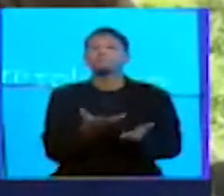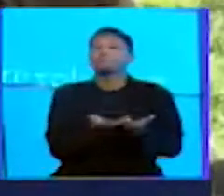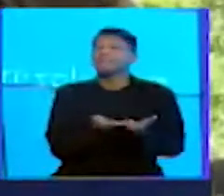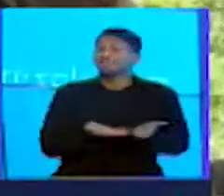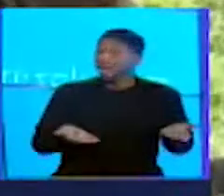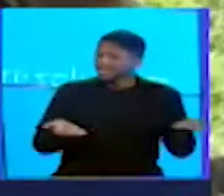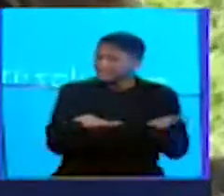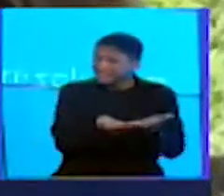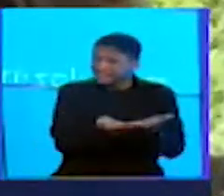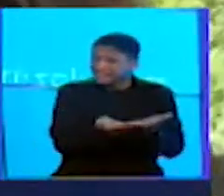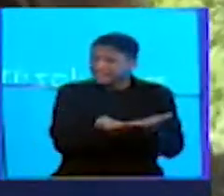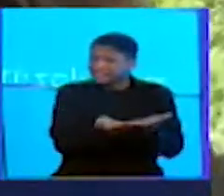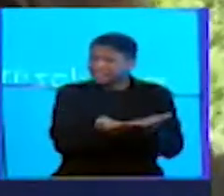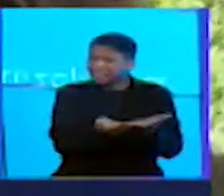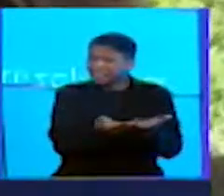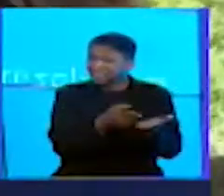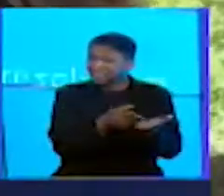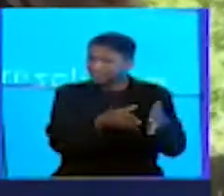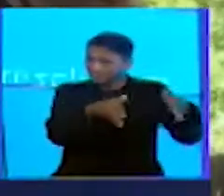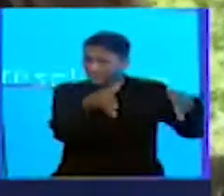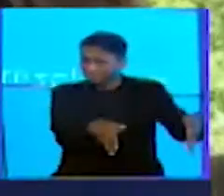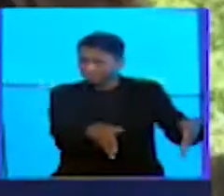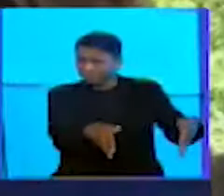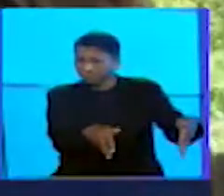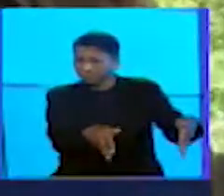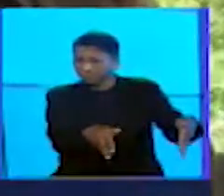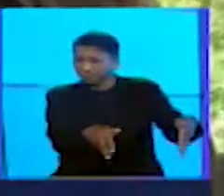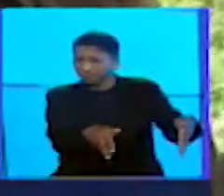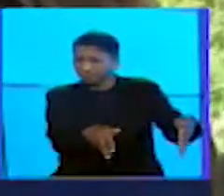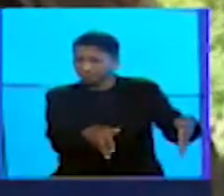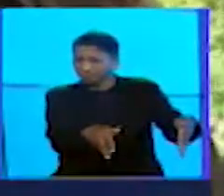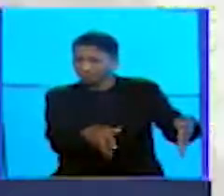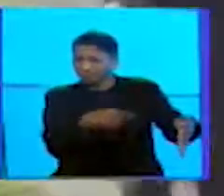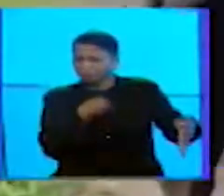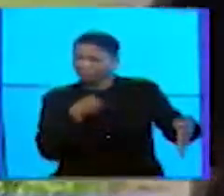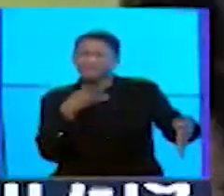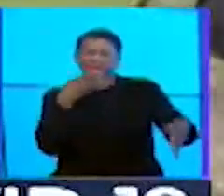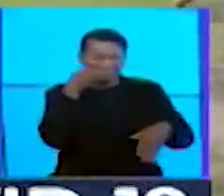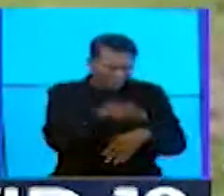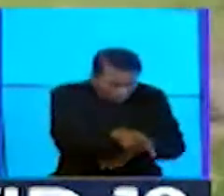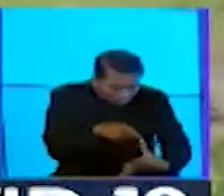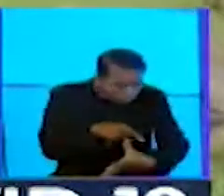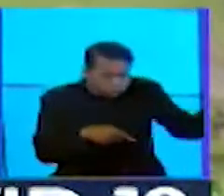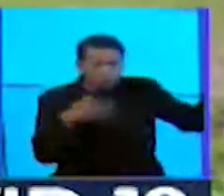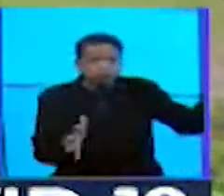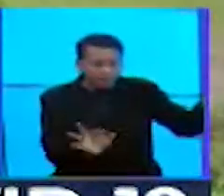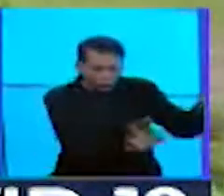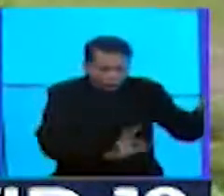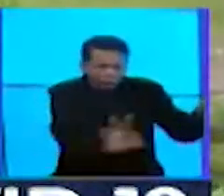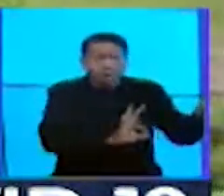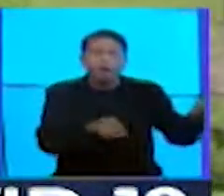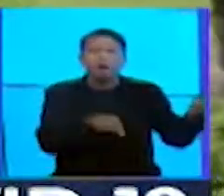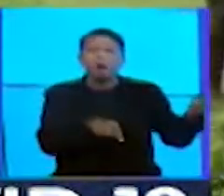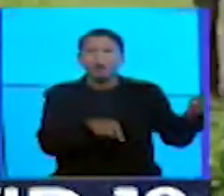melihat sudah ada beberapa yang kuburan yang dipindahkan. Polisi saat ini sudah